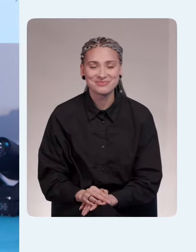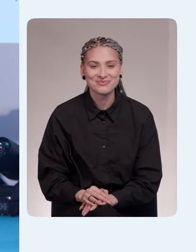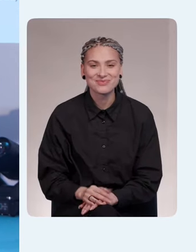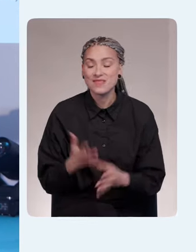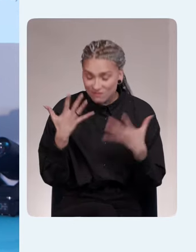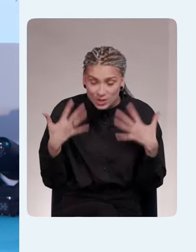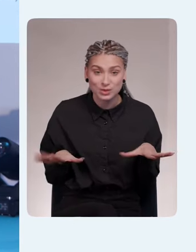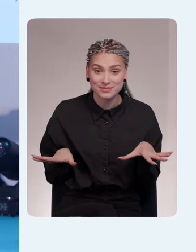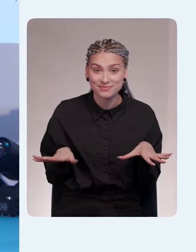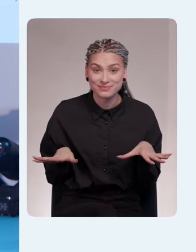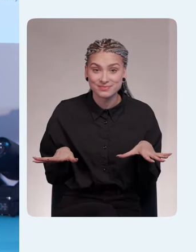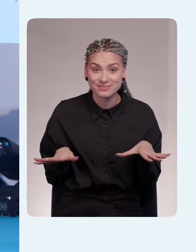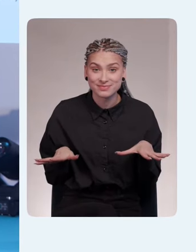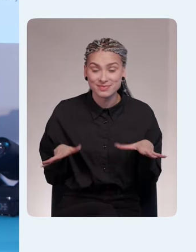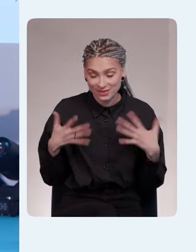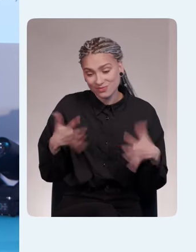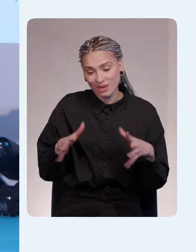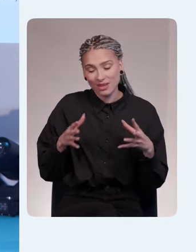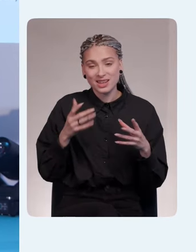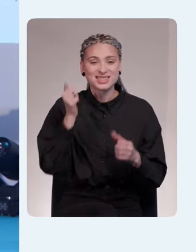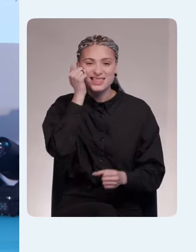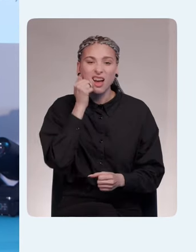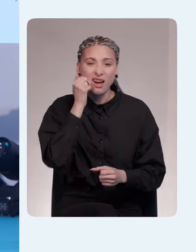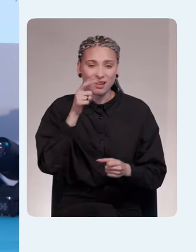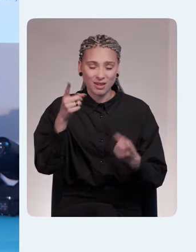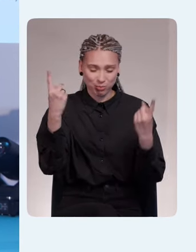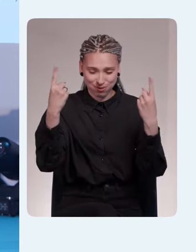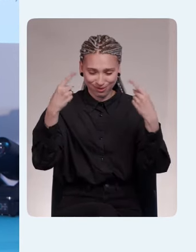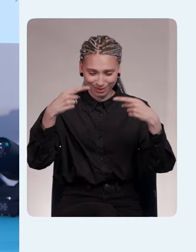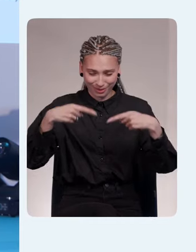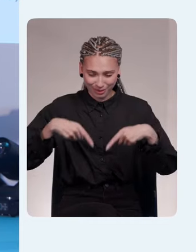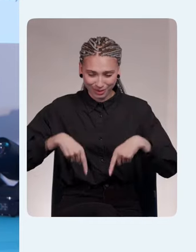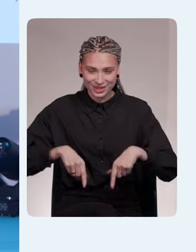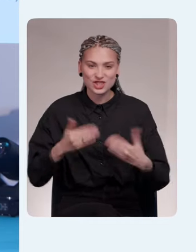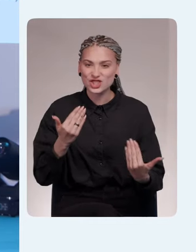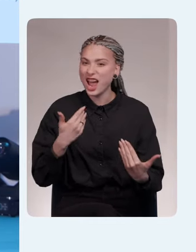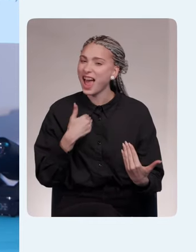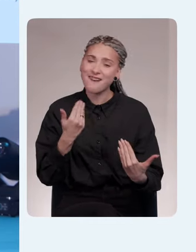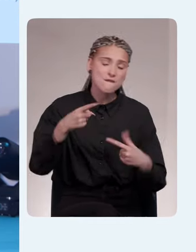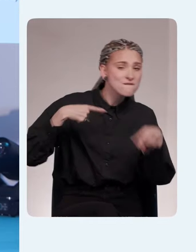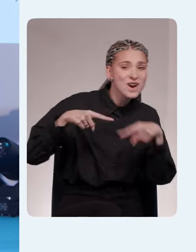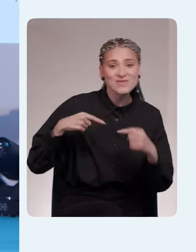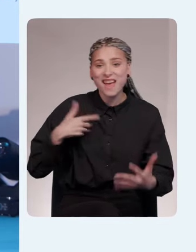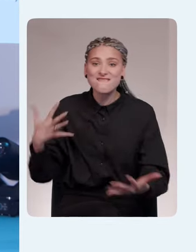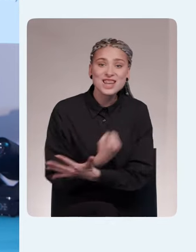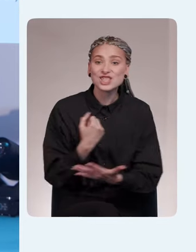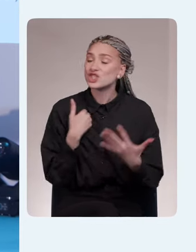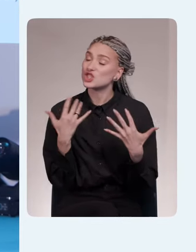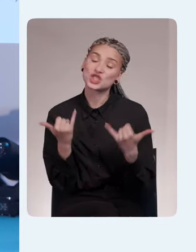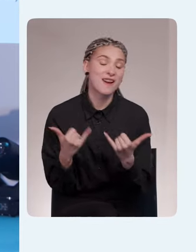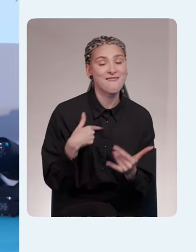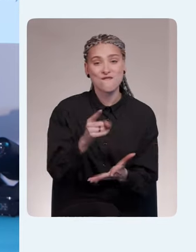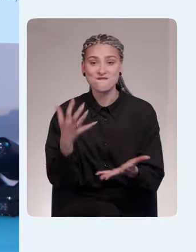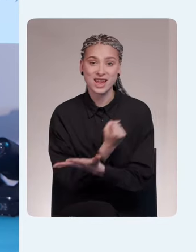Ну все, старик посыпался. Сейчас как разнесу его в мяч, я все еще в игре, народ, все еще в